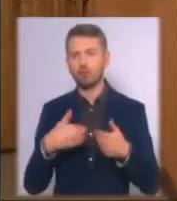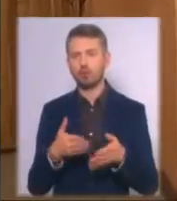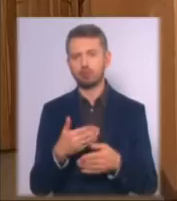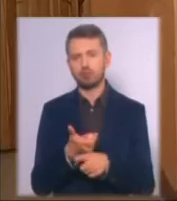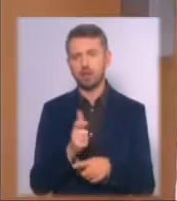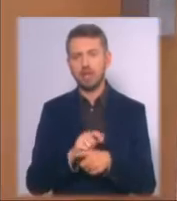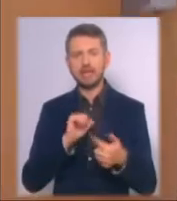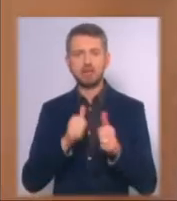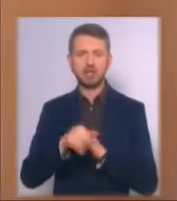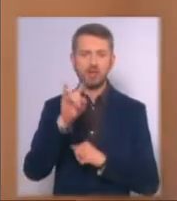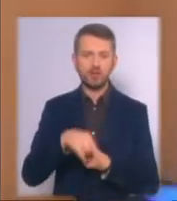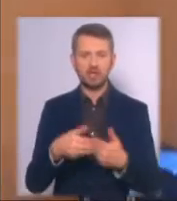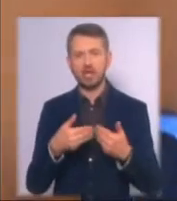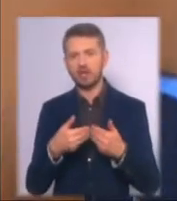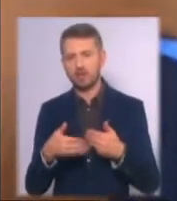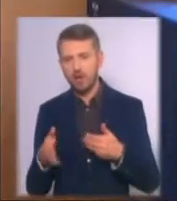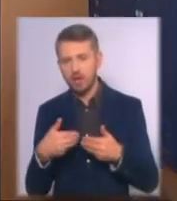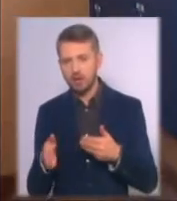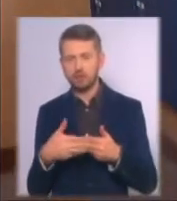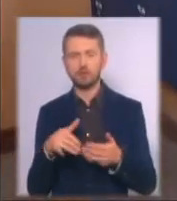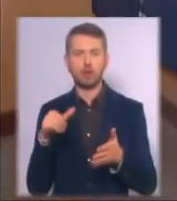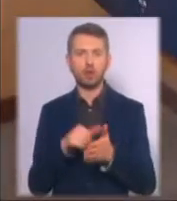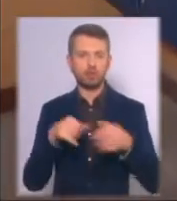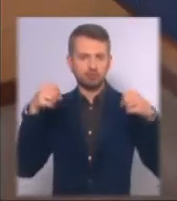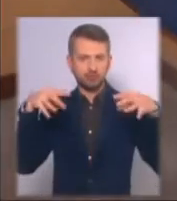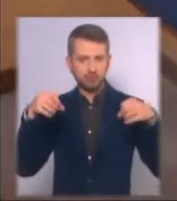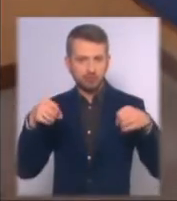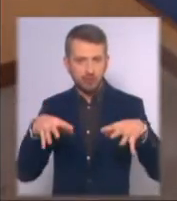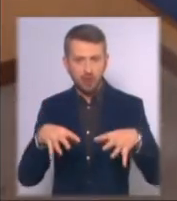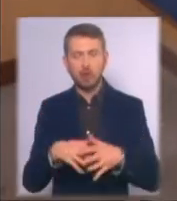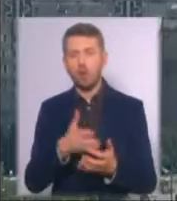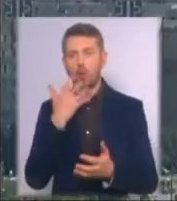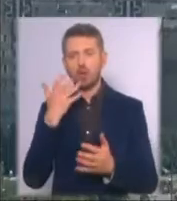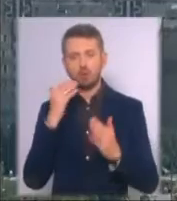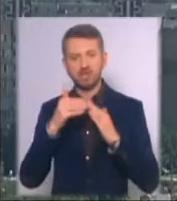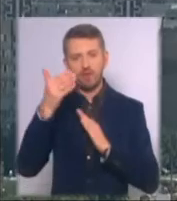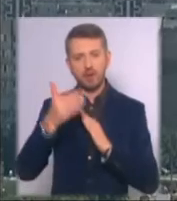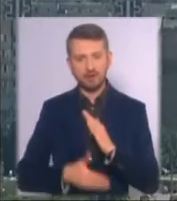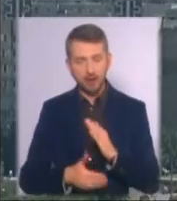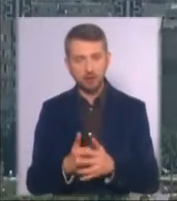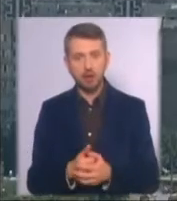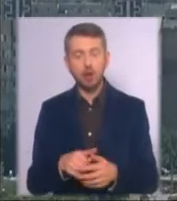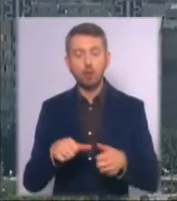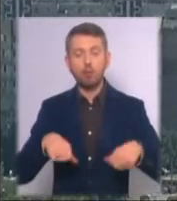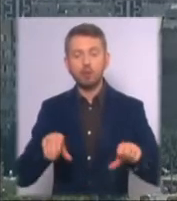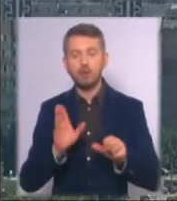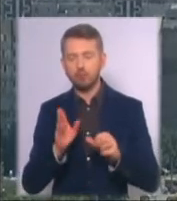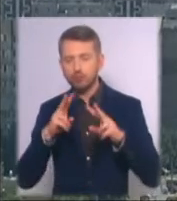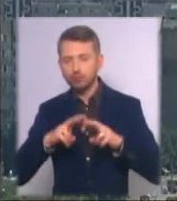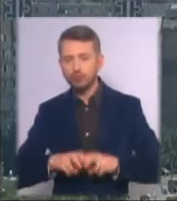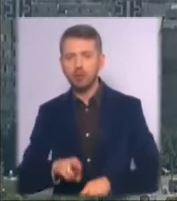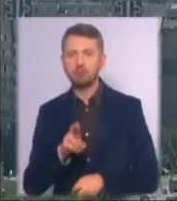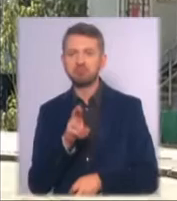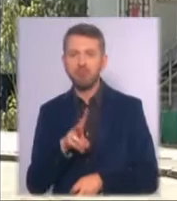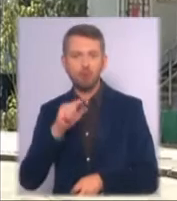встановити енергозберігаюче освітлення, утеплити фасад, а то й реконструювати теплові пункти. Комісія оцінюватиме, наскільки економнішим у